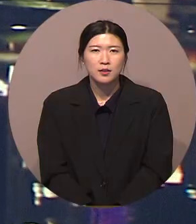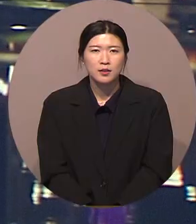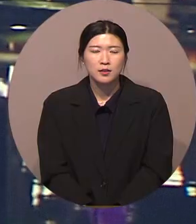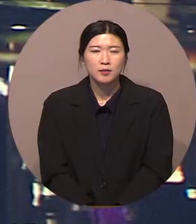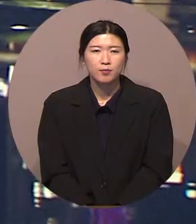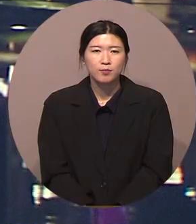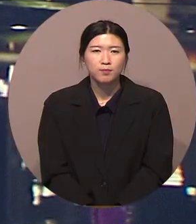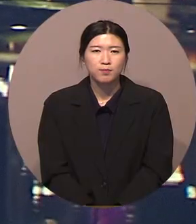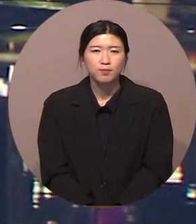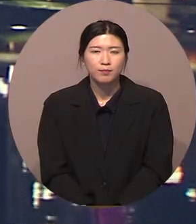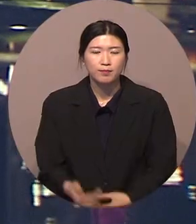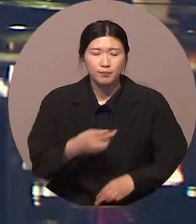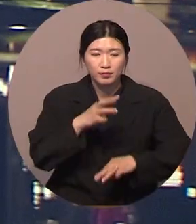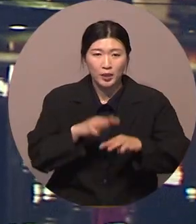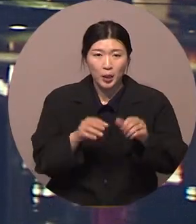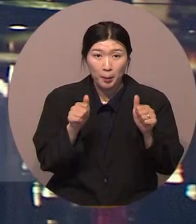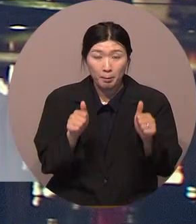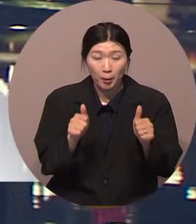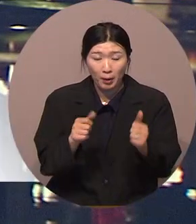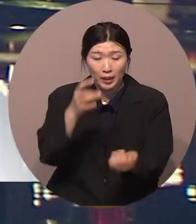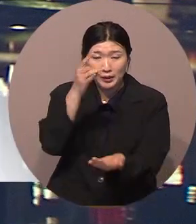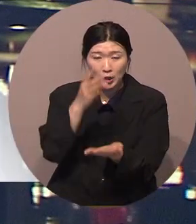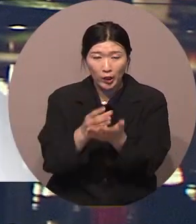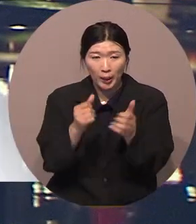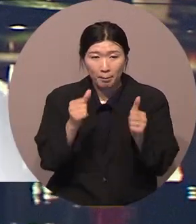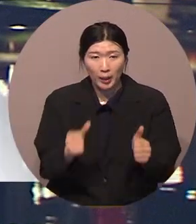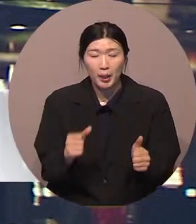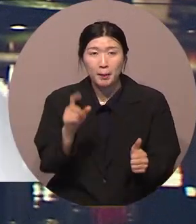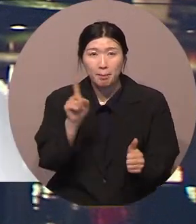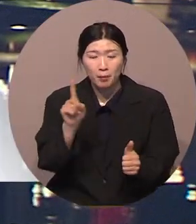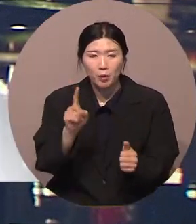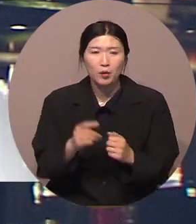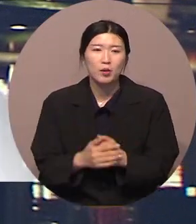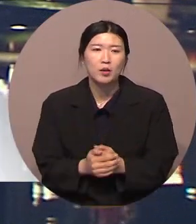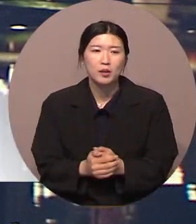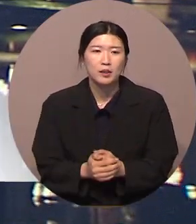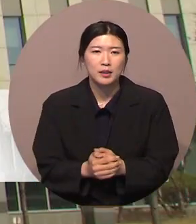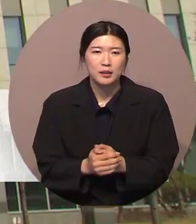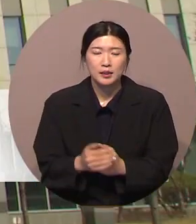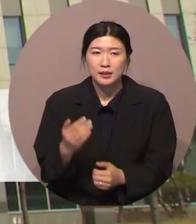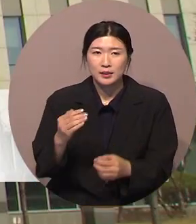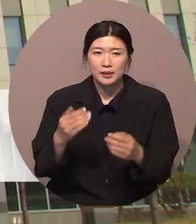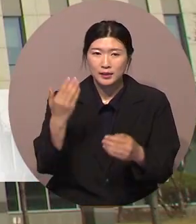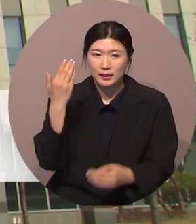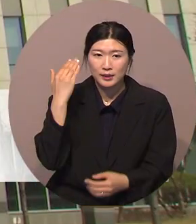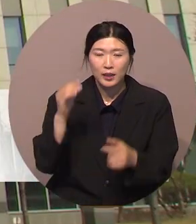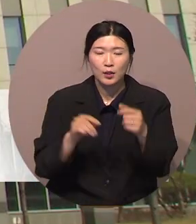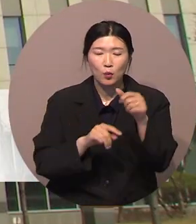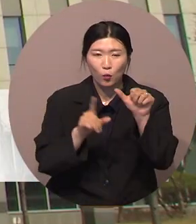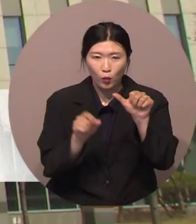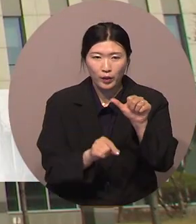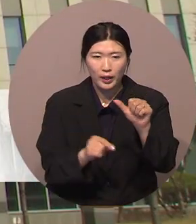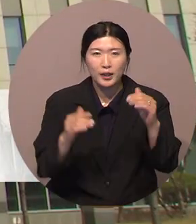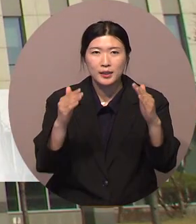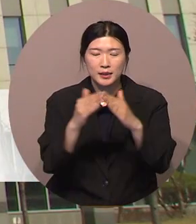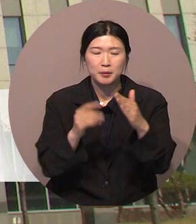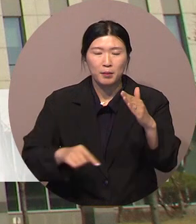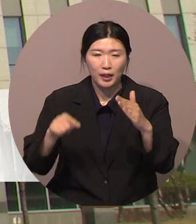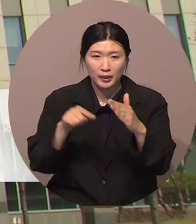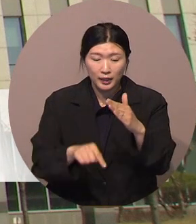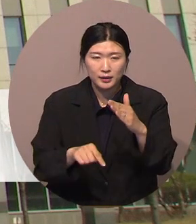밝혔습니다 대전지법 천안지원 형사 일부 전경호 부장판사가 지난달 새벽 천시 두정동의 한